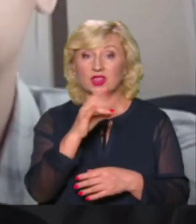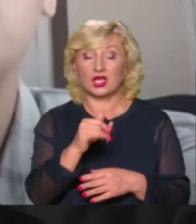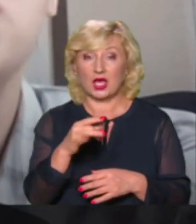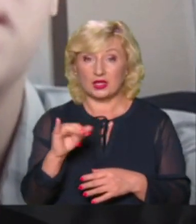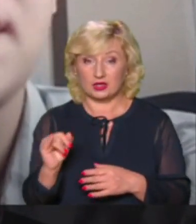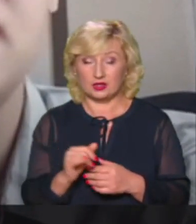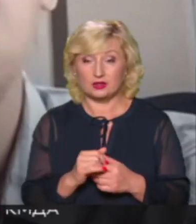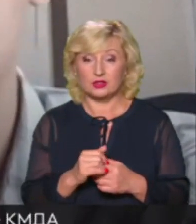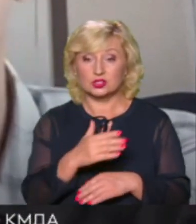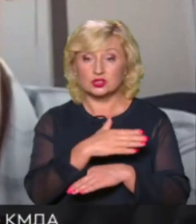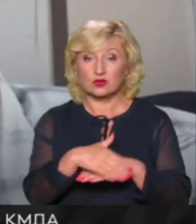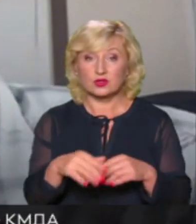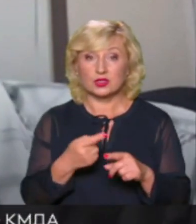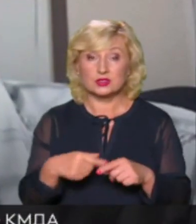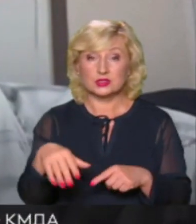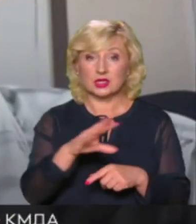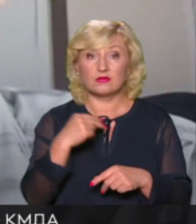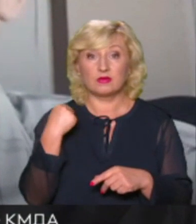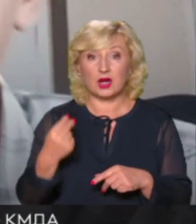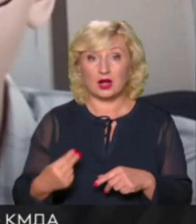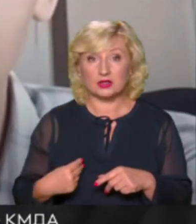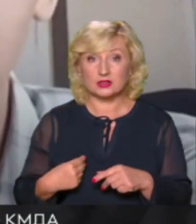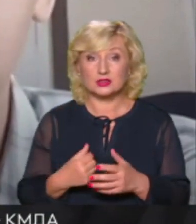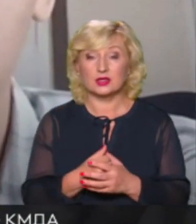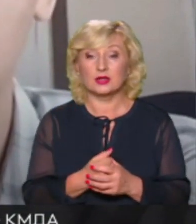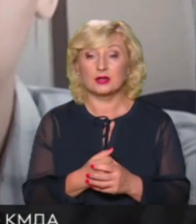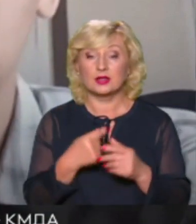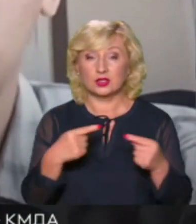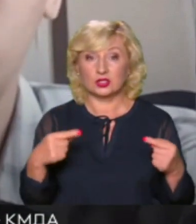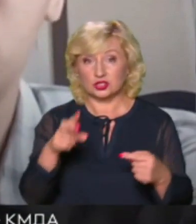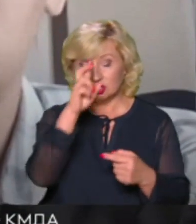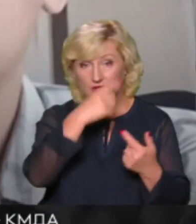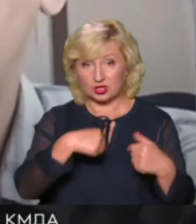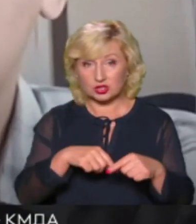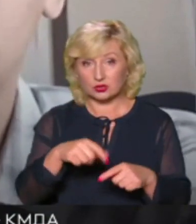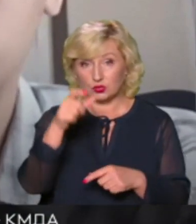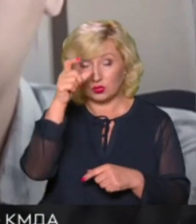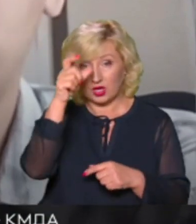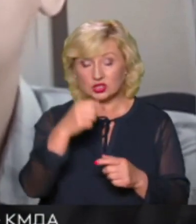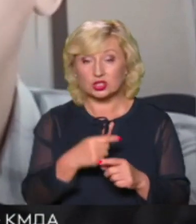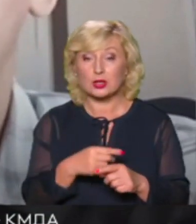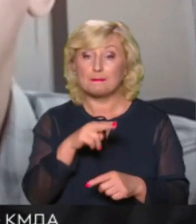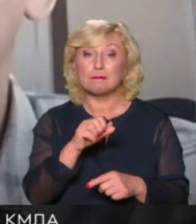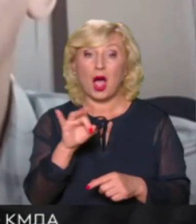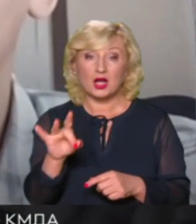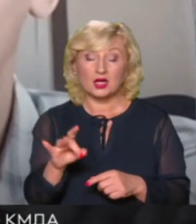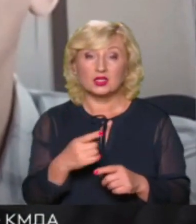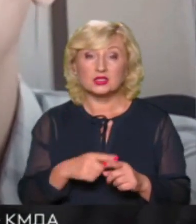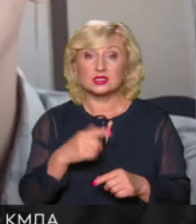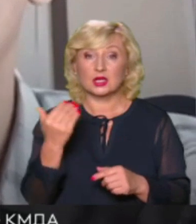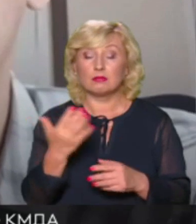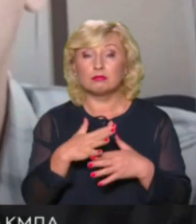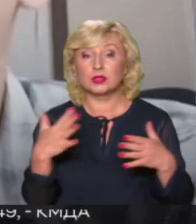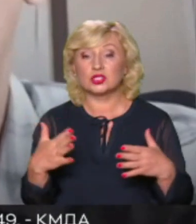і зовнішніх сил, це, звичайно, там Франція, там інші держави, Туреччина. ПАР, вона, в принципі, це їхня більша